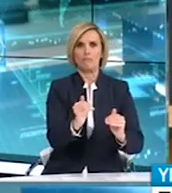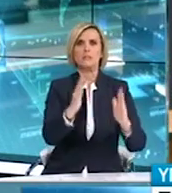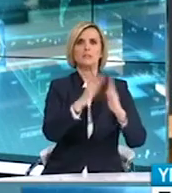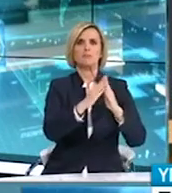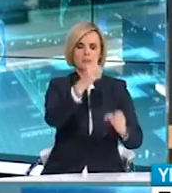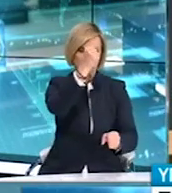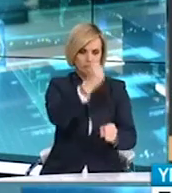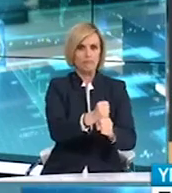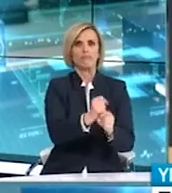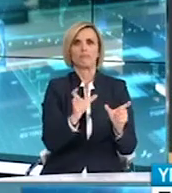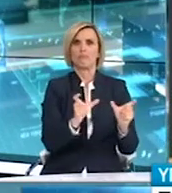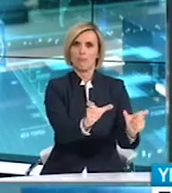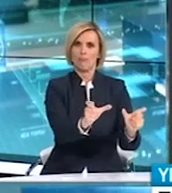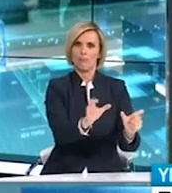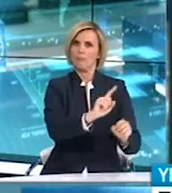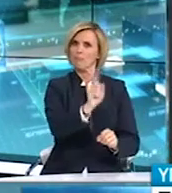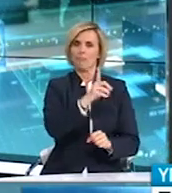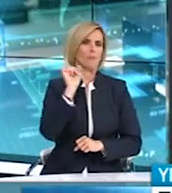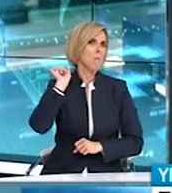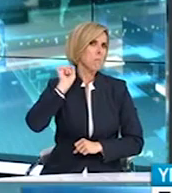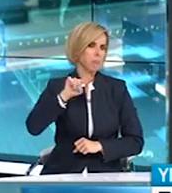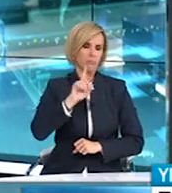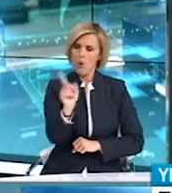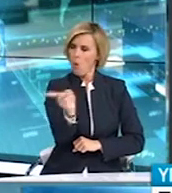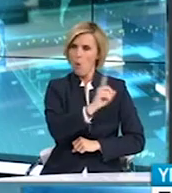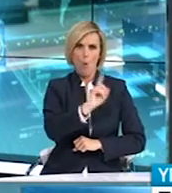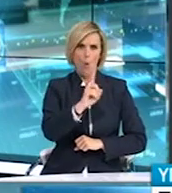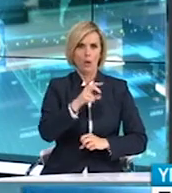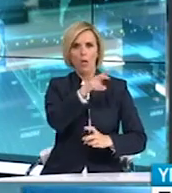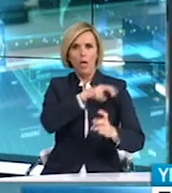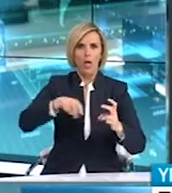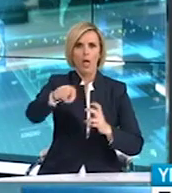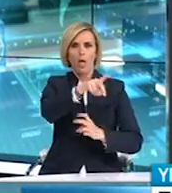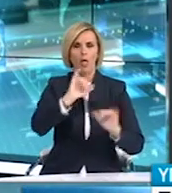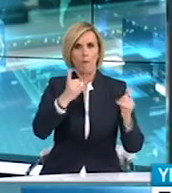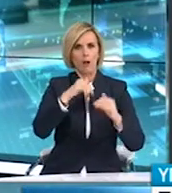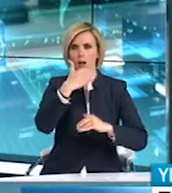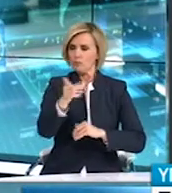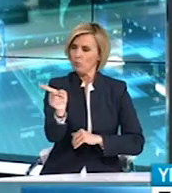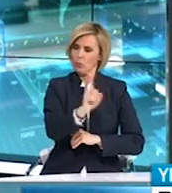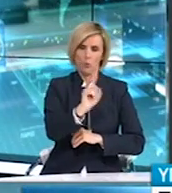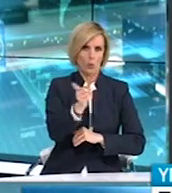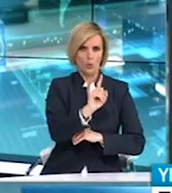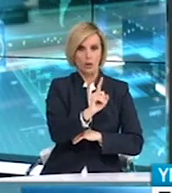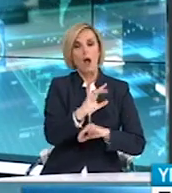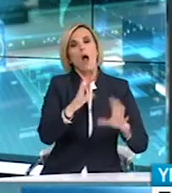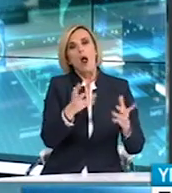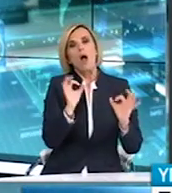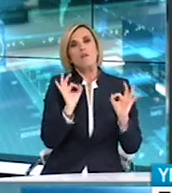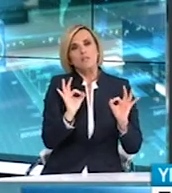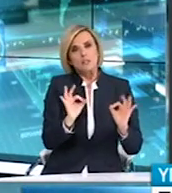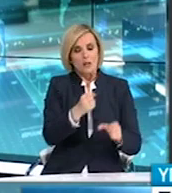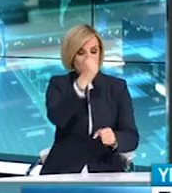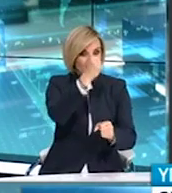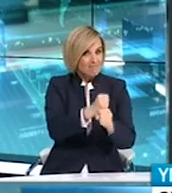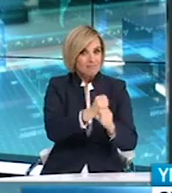κατοίκων, δεν έχει βρεθεί κανένας ο οποίος να νοσεί και να περιφέρεται εκτός σπιτιού. Από εκεί και πέρα υπάρχει το ζήτημα με τις καραντίνες